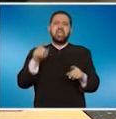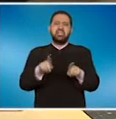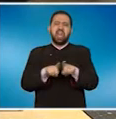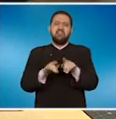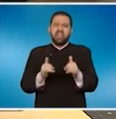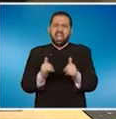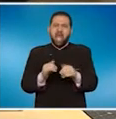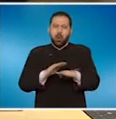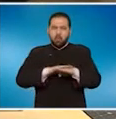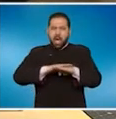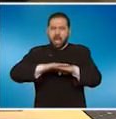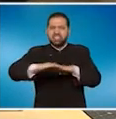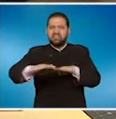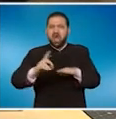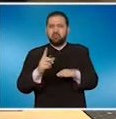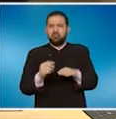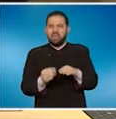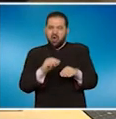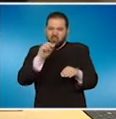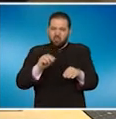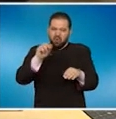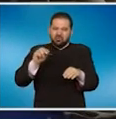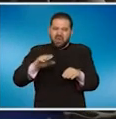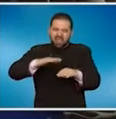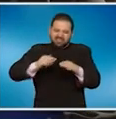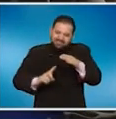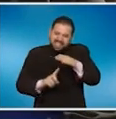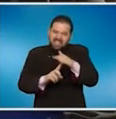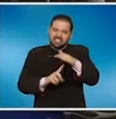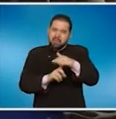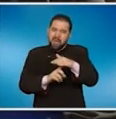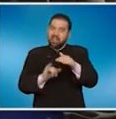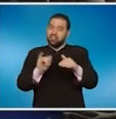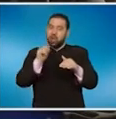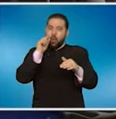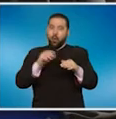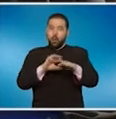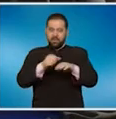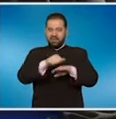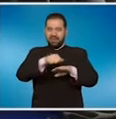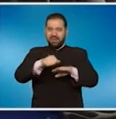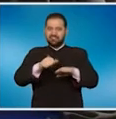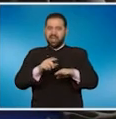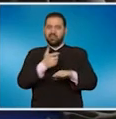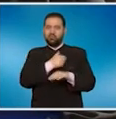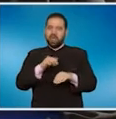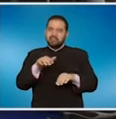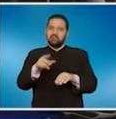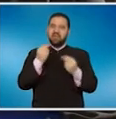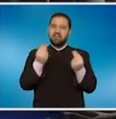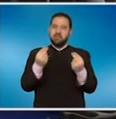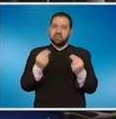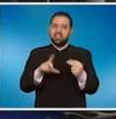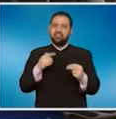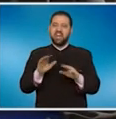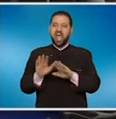de ghimbi și de scai în talpă. Părinții bisericii merg în zona duhovnicească spunând cel încălțat este cel care este astfel ferit